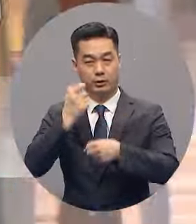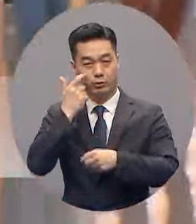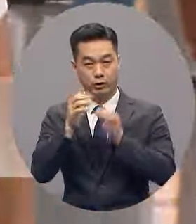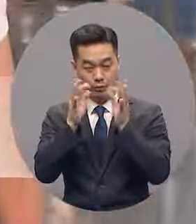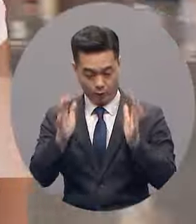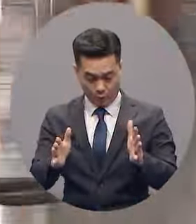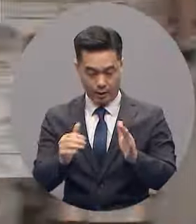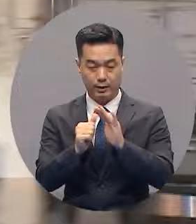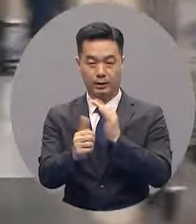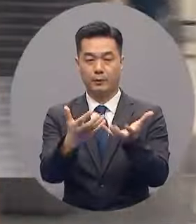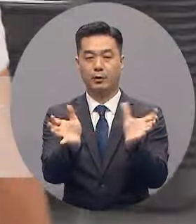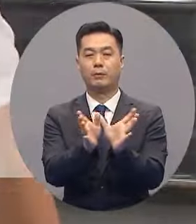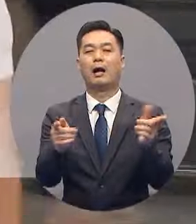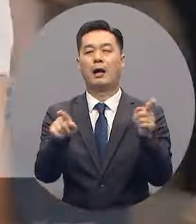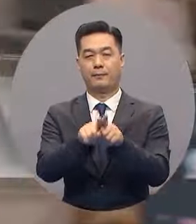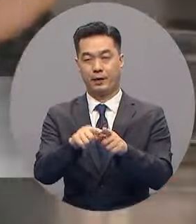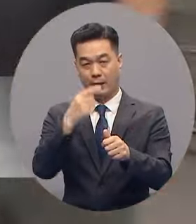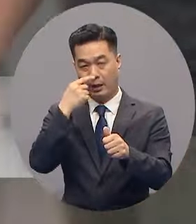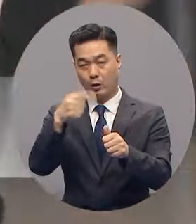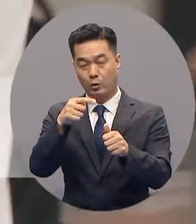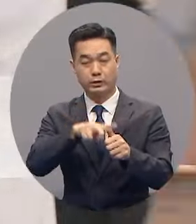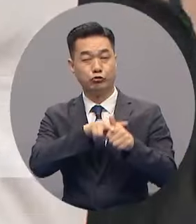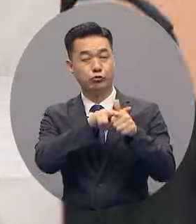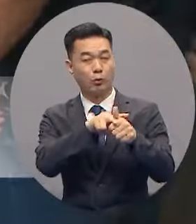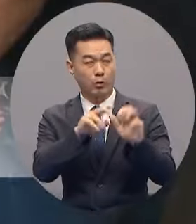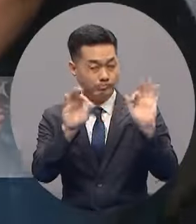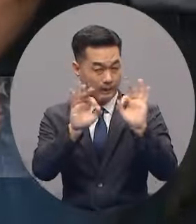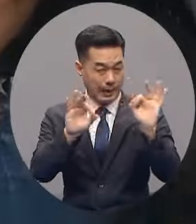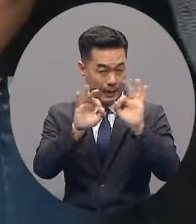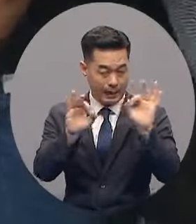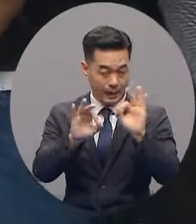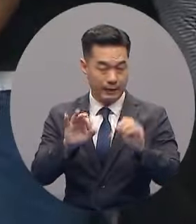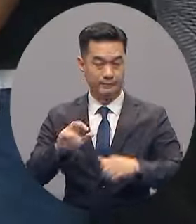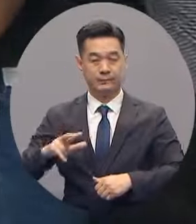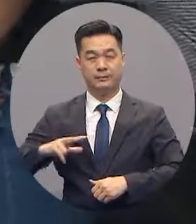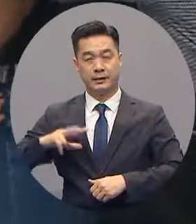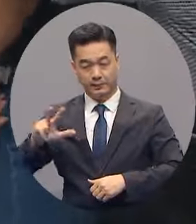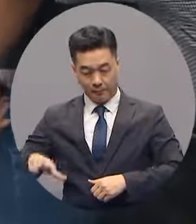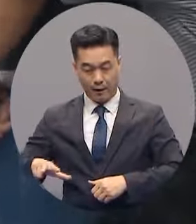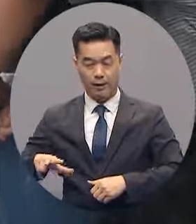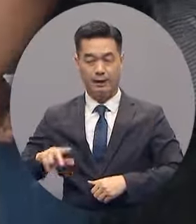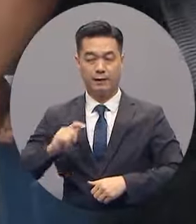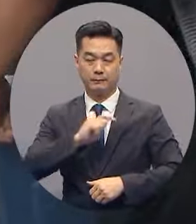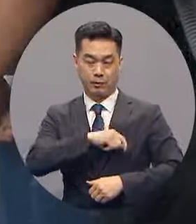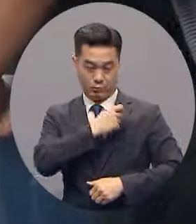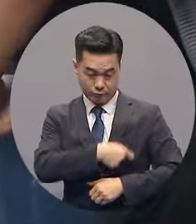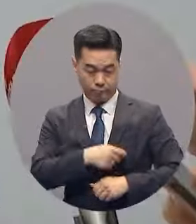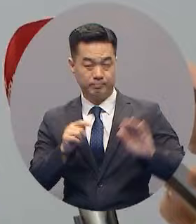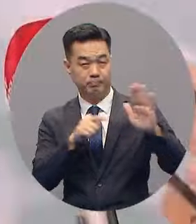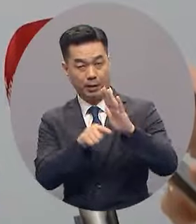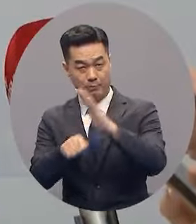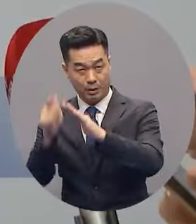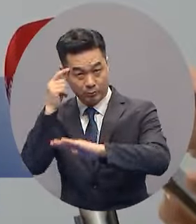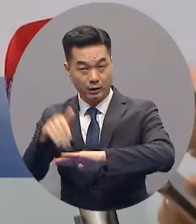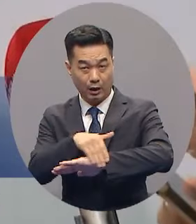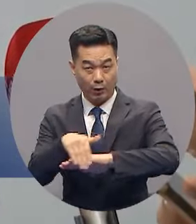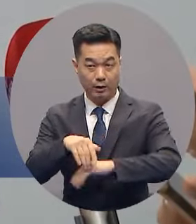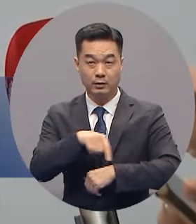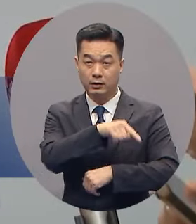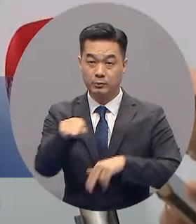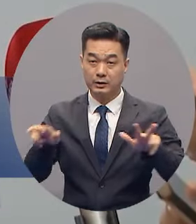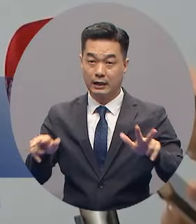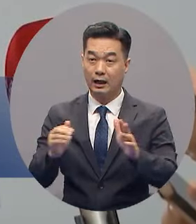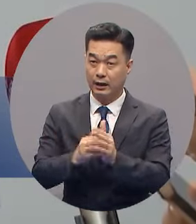대표팀을 이끌 코치 후보들을 면담하기 위해 스페인과 포르투갈 등을 방문할 계획이라고 밝혔습니다. 그분들이